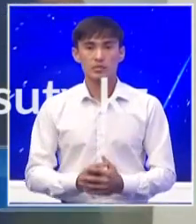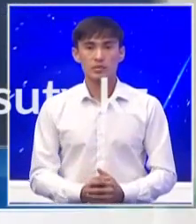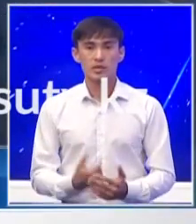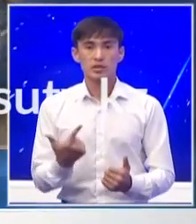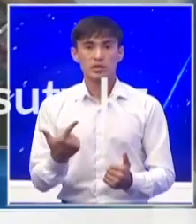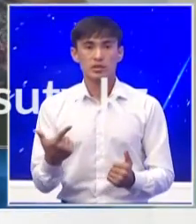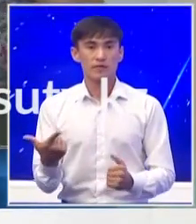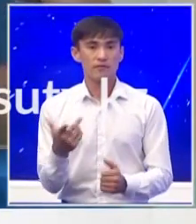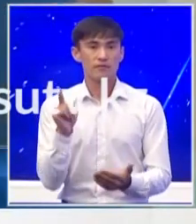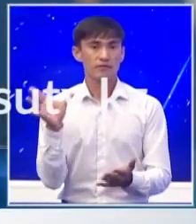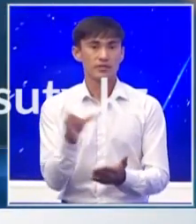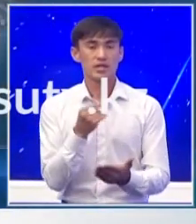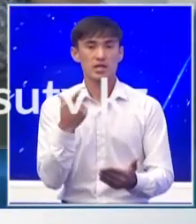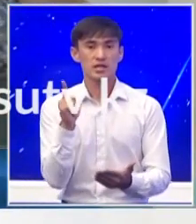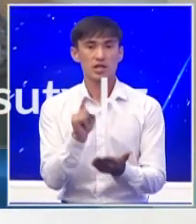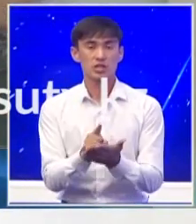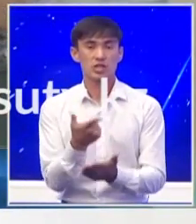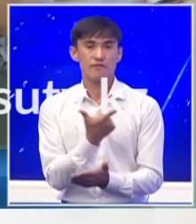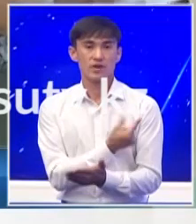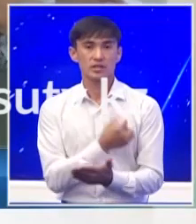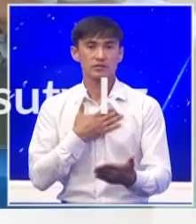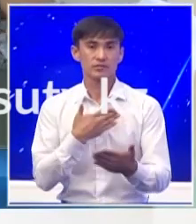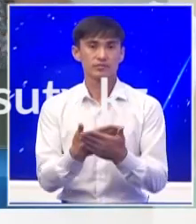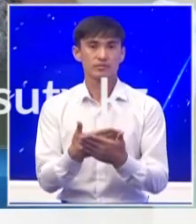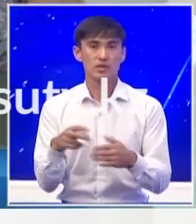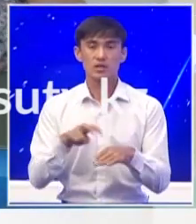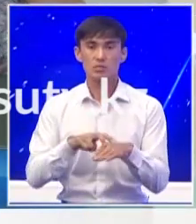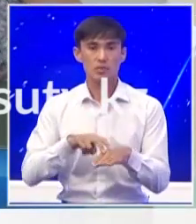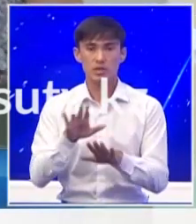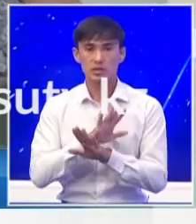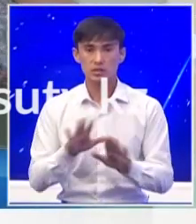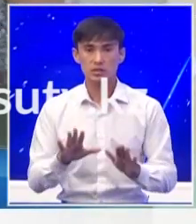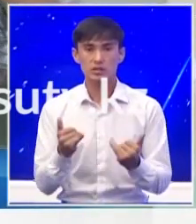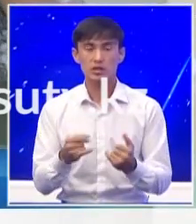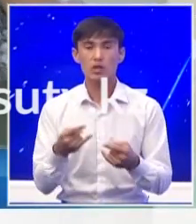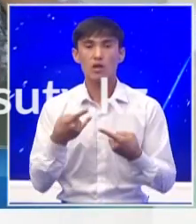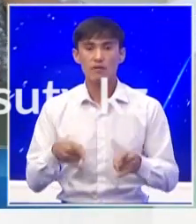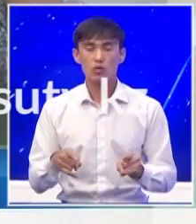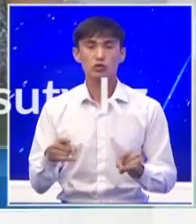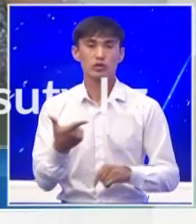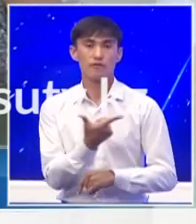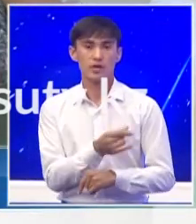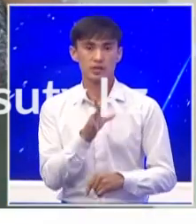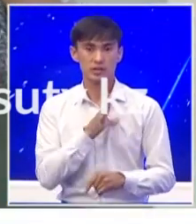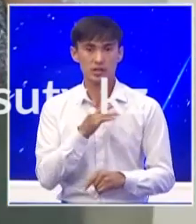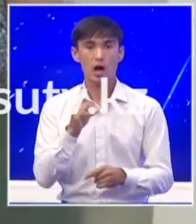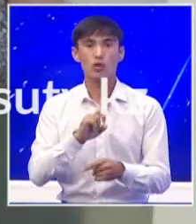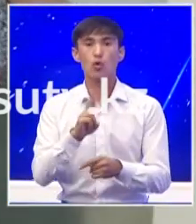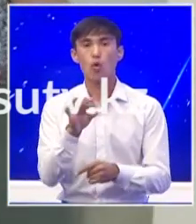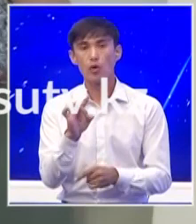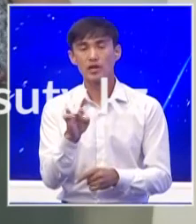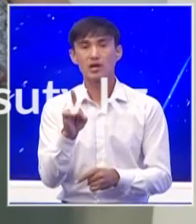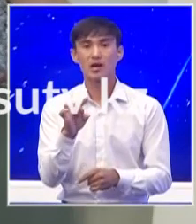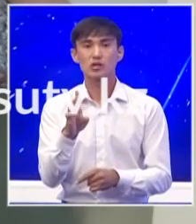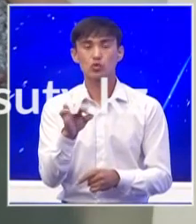Мы сейчас все должны активно вакцинироваться. Не стоит бояться прививок. Ведь даже новорожденные получают вакцину. От кори, краснухи,